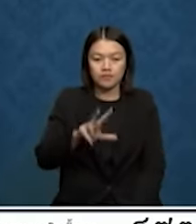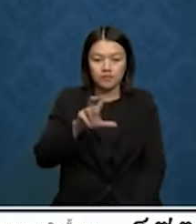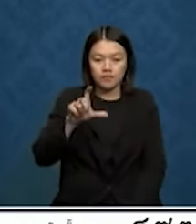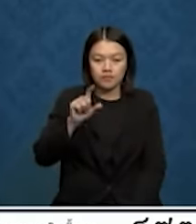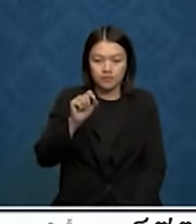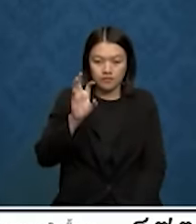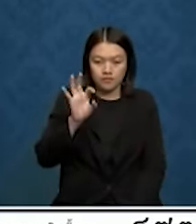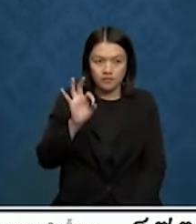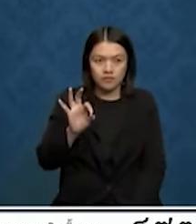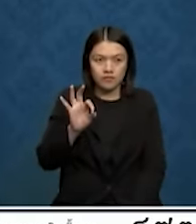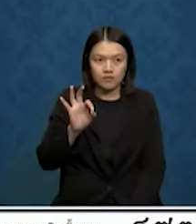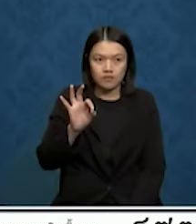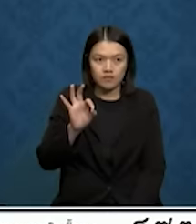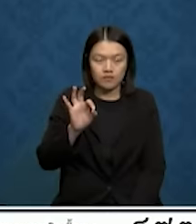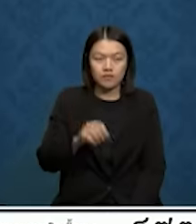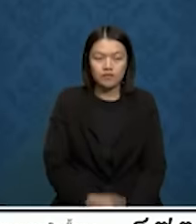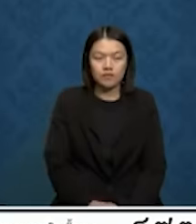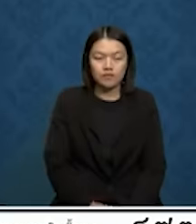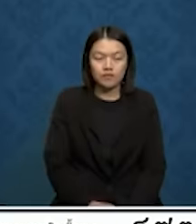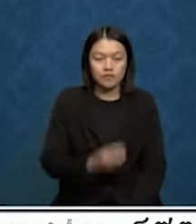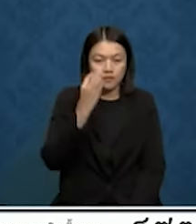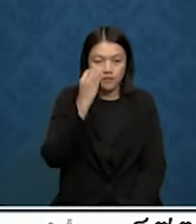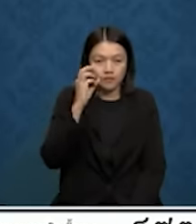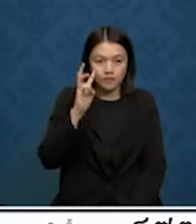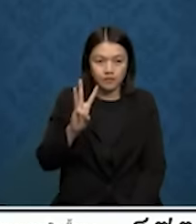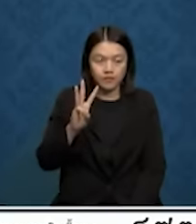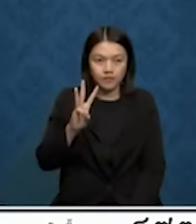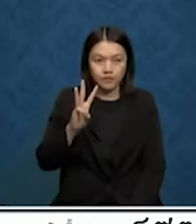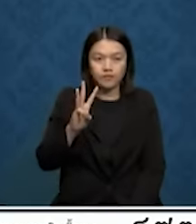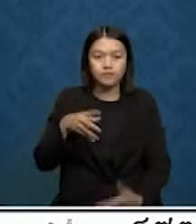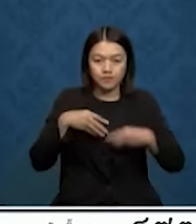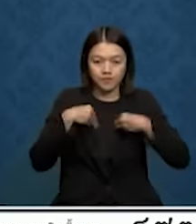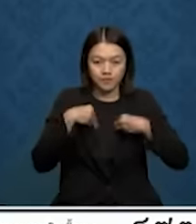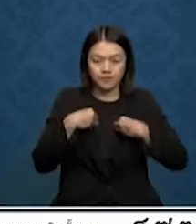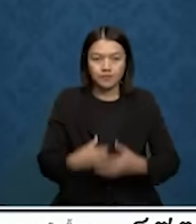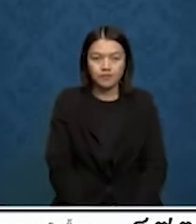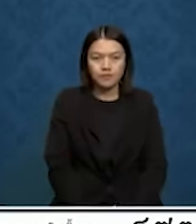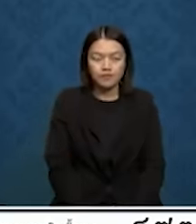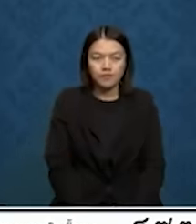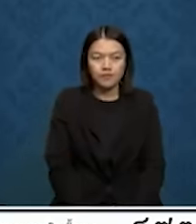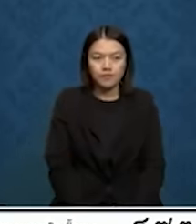329นายวราวุธศิลปะอาชา เห็นชอบครับ